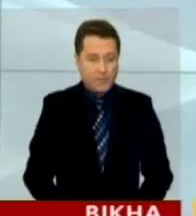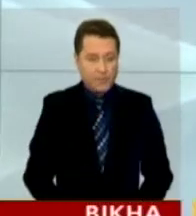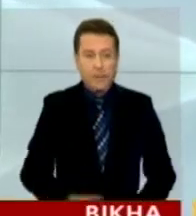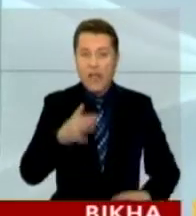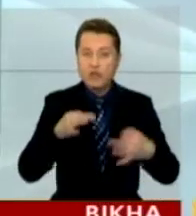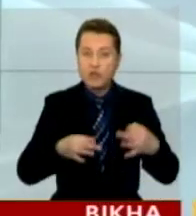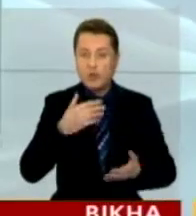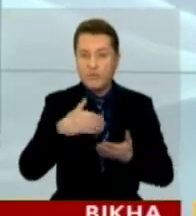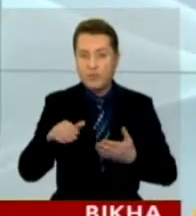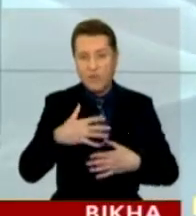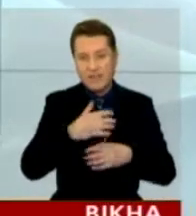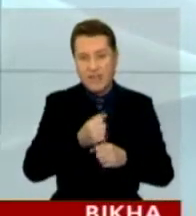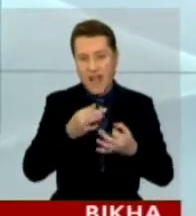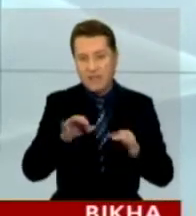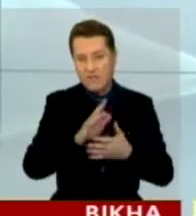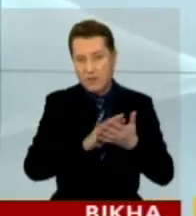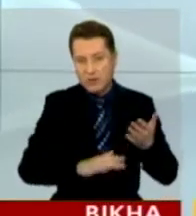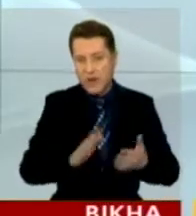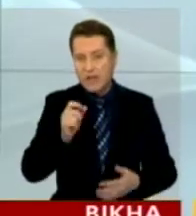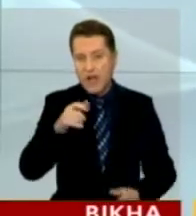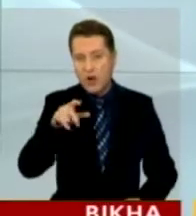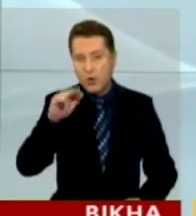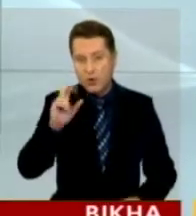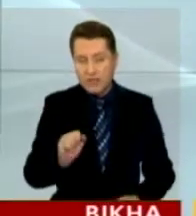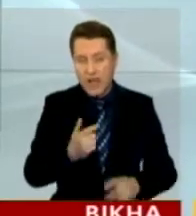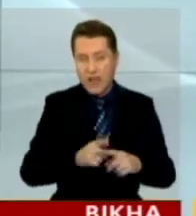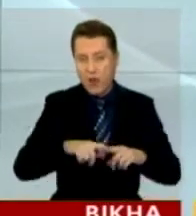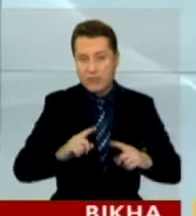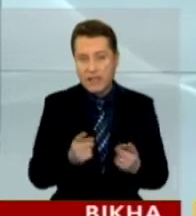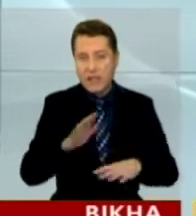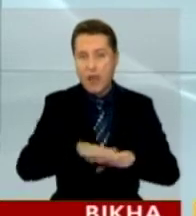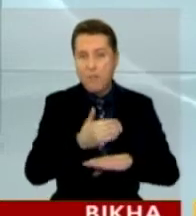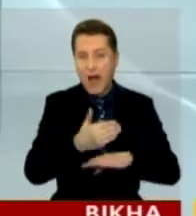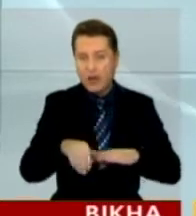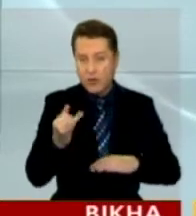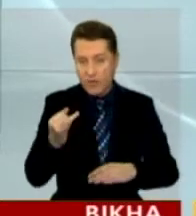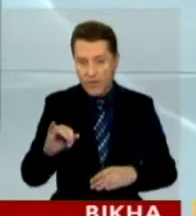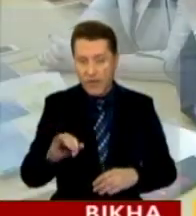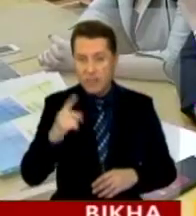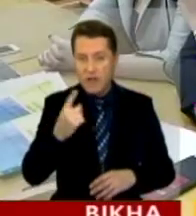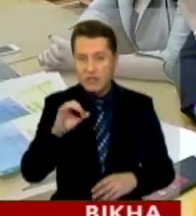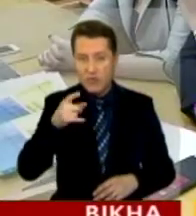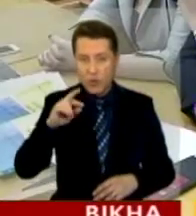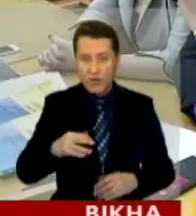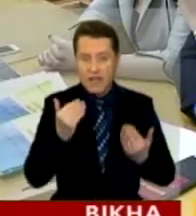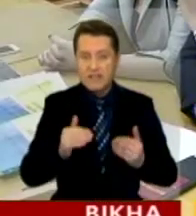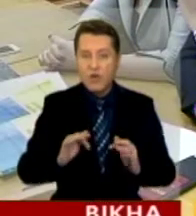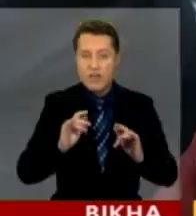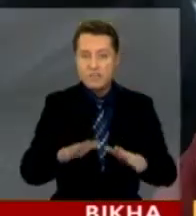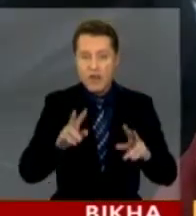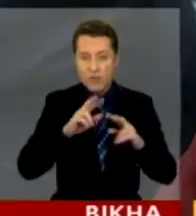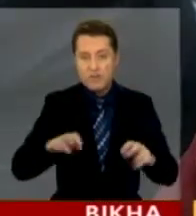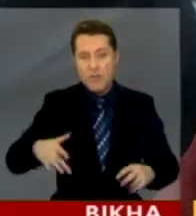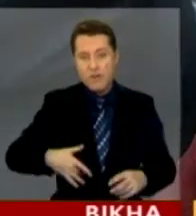Суд відмовився амністувати Валерія Гарагуца, якого затримали після подій на Банковій 1 грудня. І сьогодні справу дніпропетровського журналіста